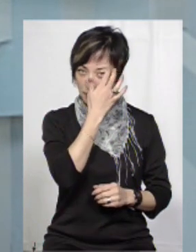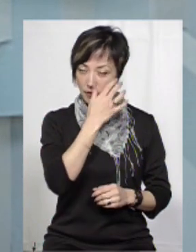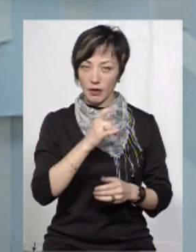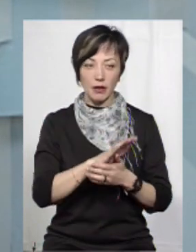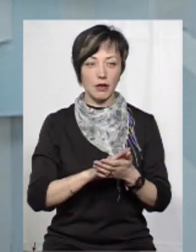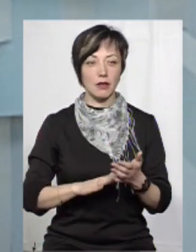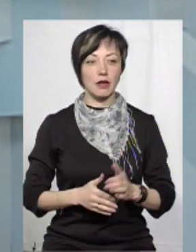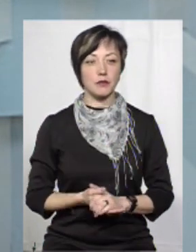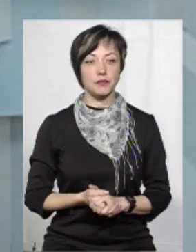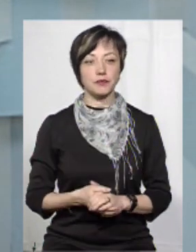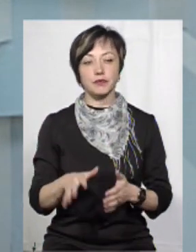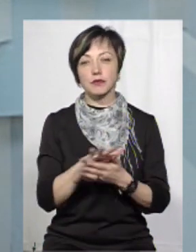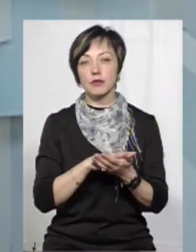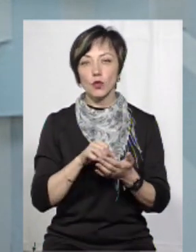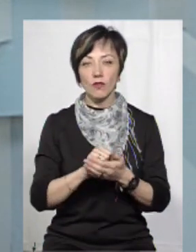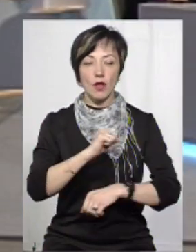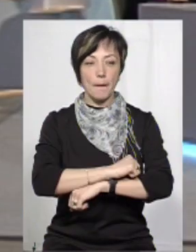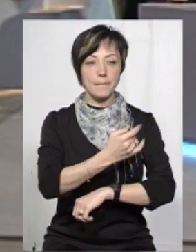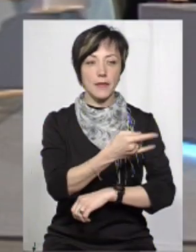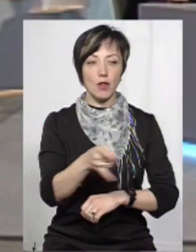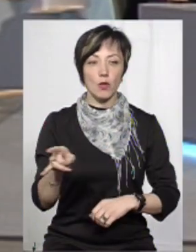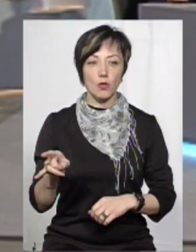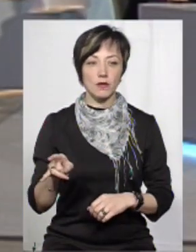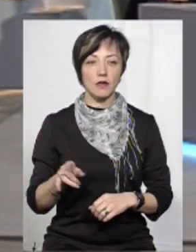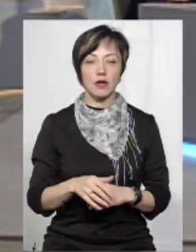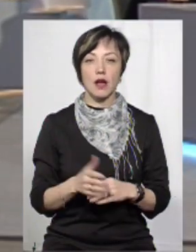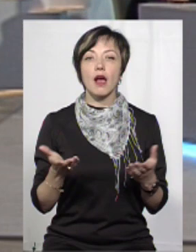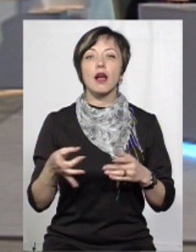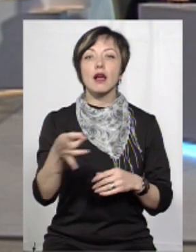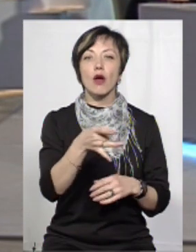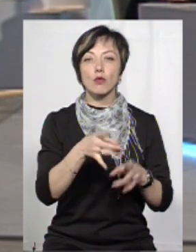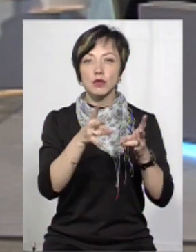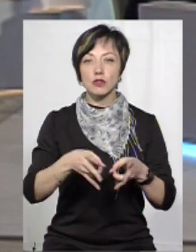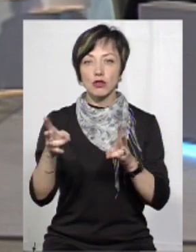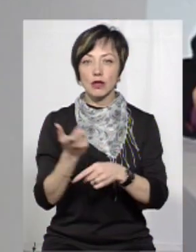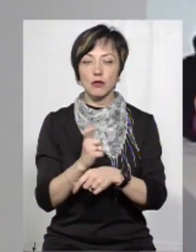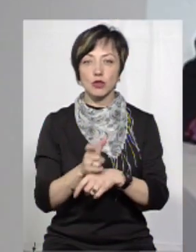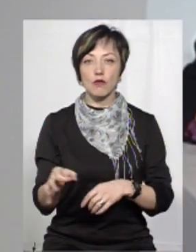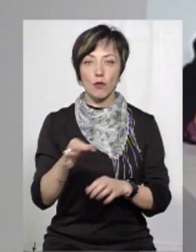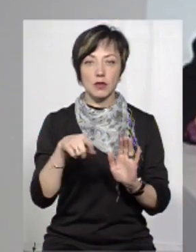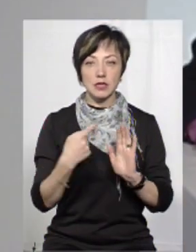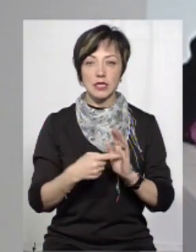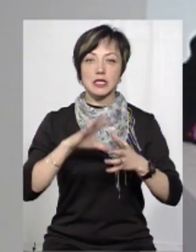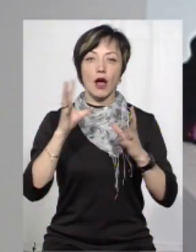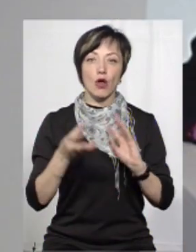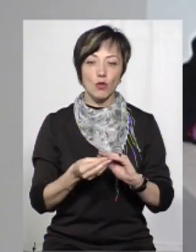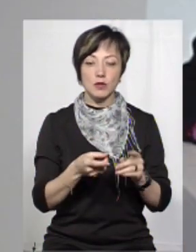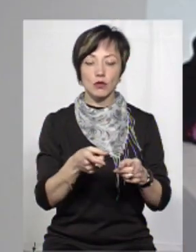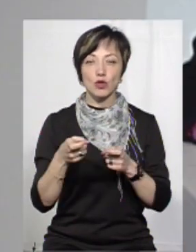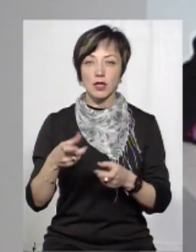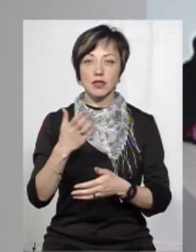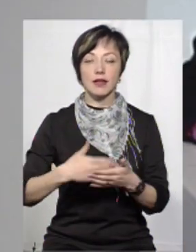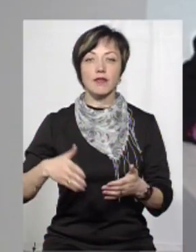і так далі. Руйнування балконів. А які райони постраждали найбільше по області? Ну, загалом залучалися